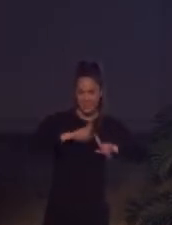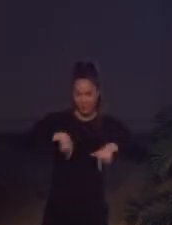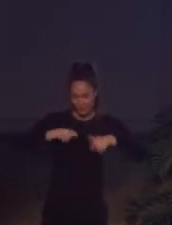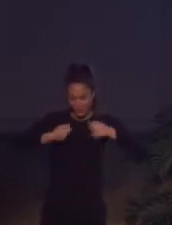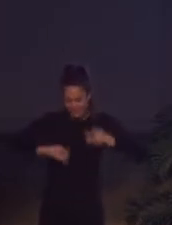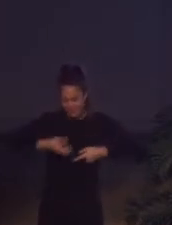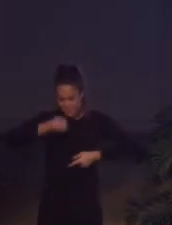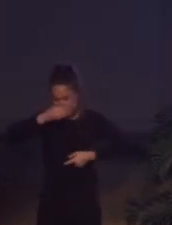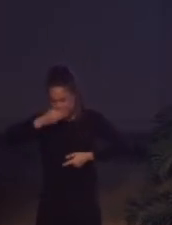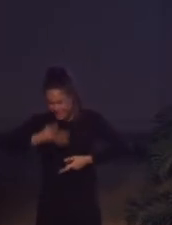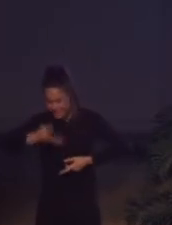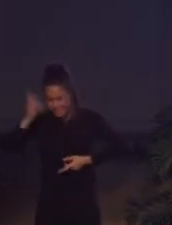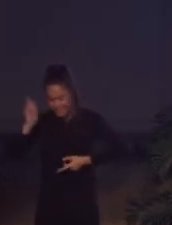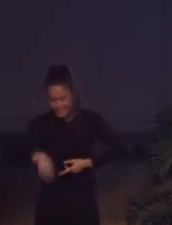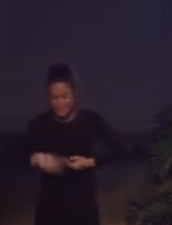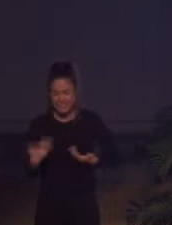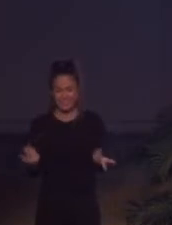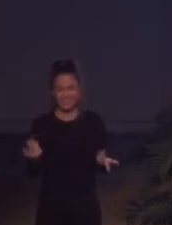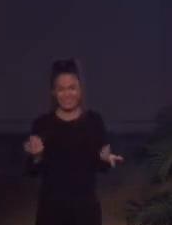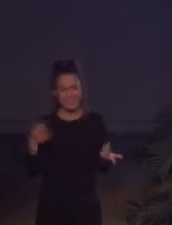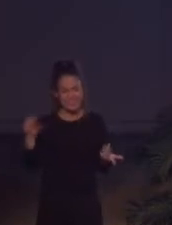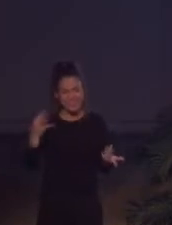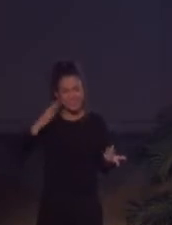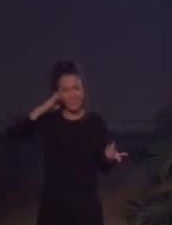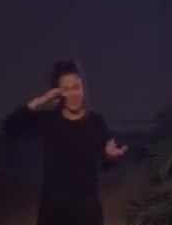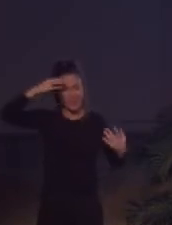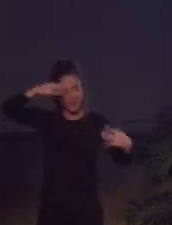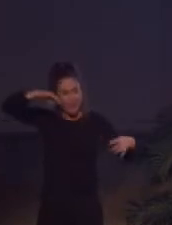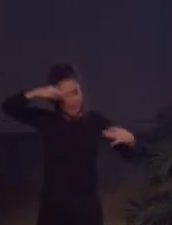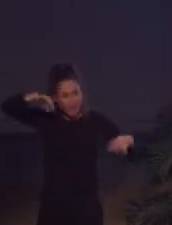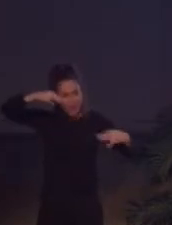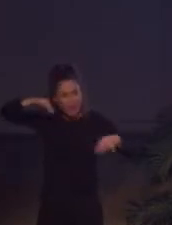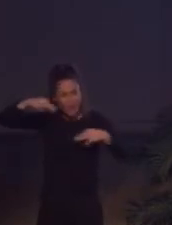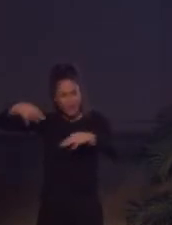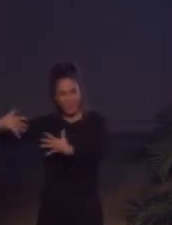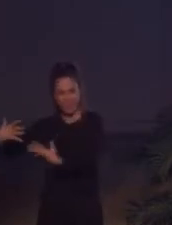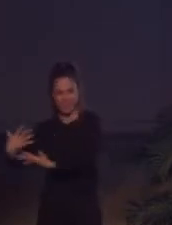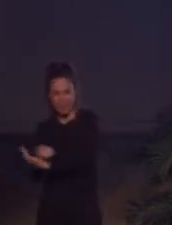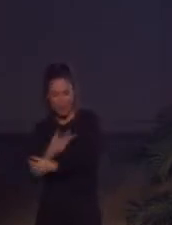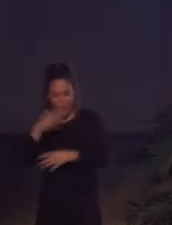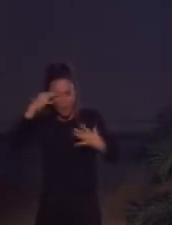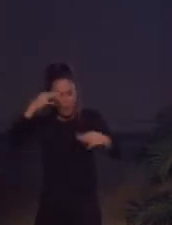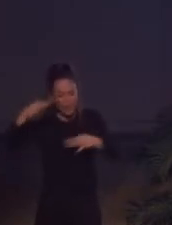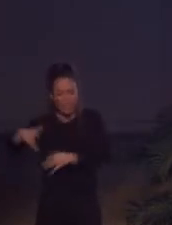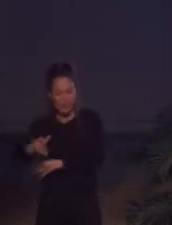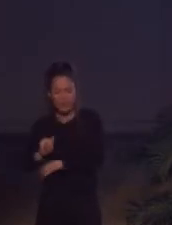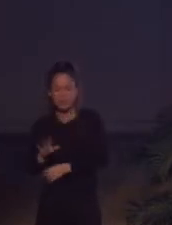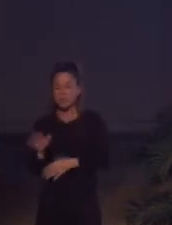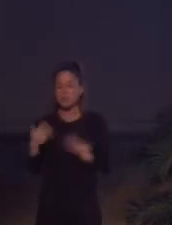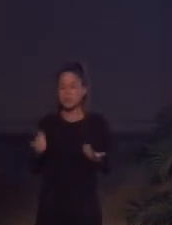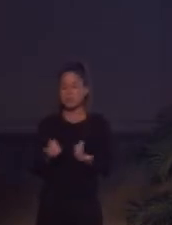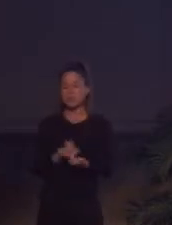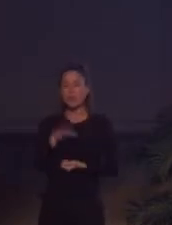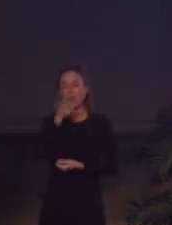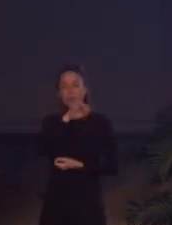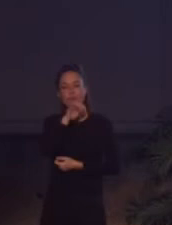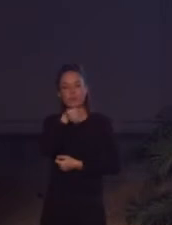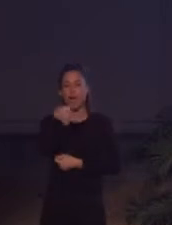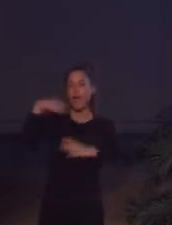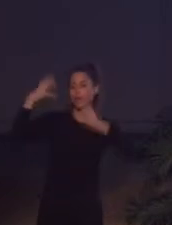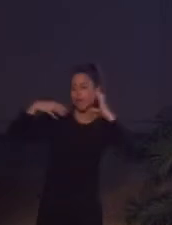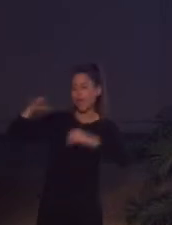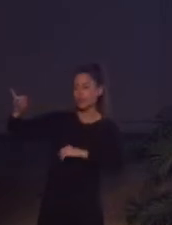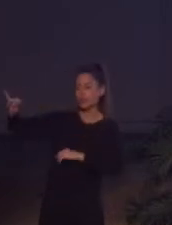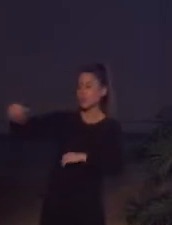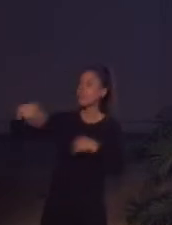ekologista izan behar du, ez? Osea, logika guzti hauen atzean dago beste dana, ez? Orduan, kuriosoa da, ba, esaten digutenean, animalien gatik,